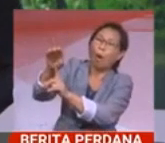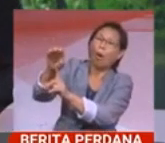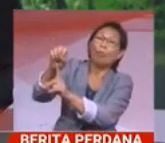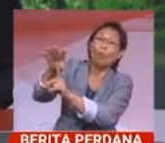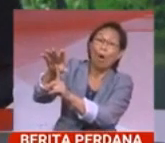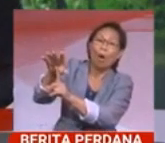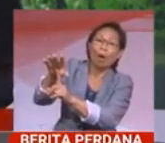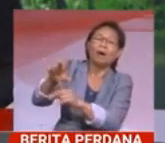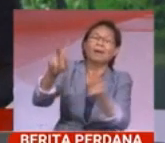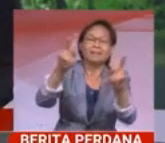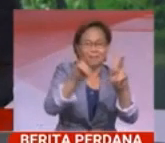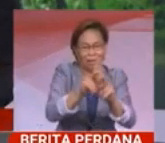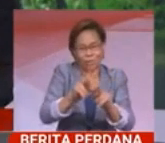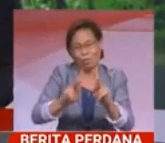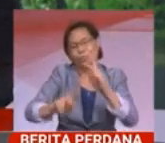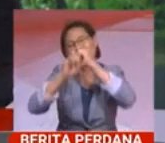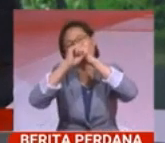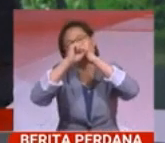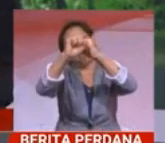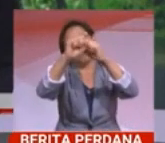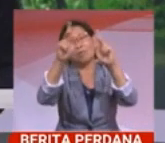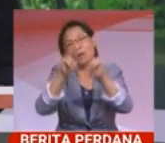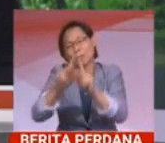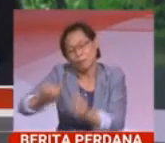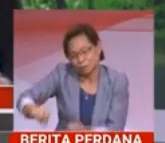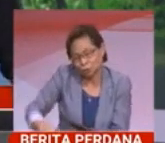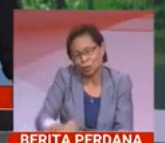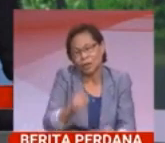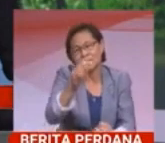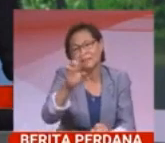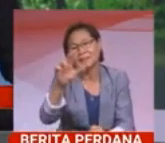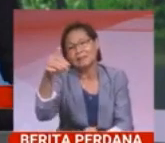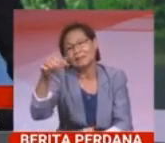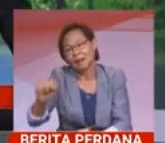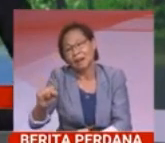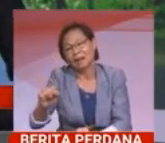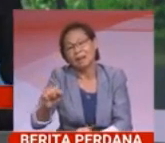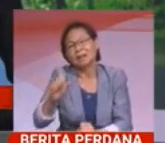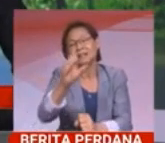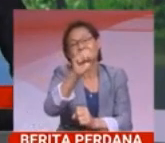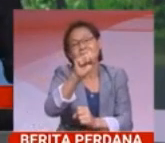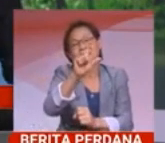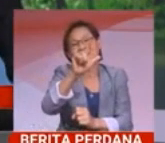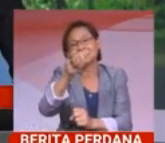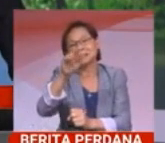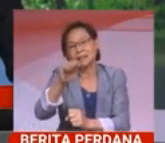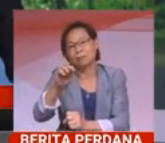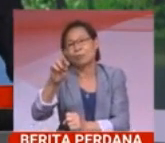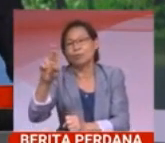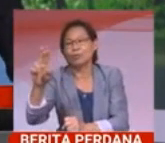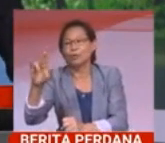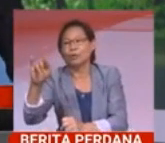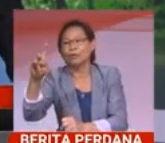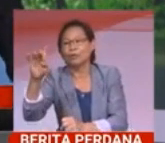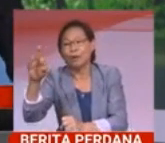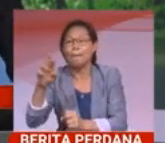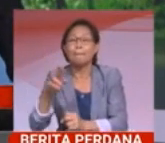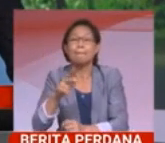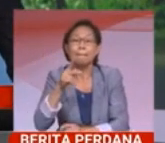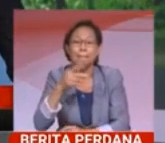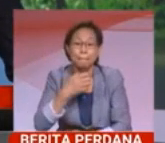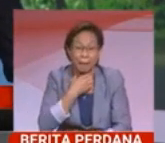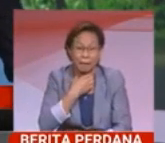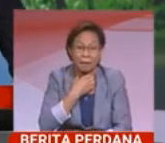di perkampungan orang asli di kampung sungai terus walet cream dekat cream ribet perak comment